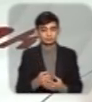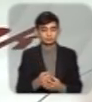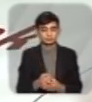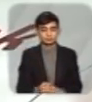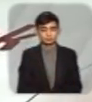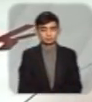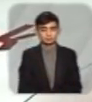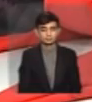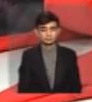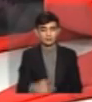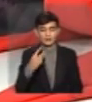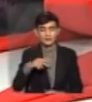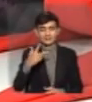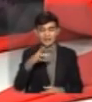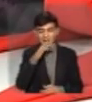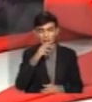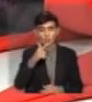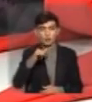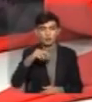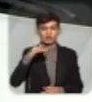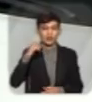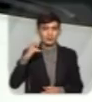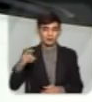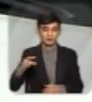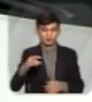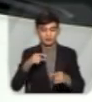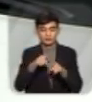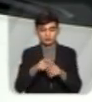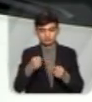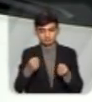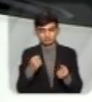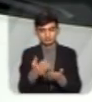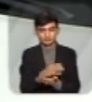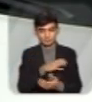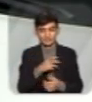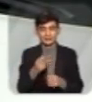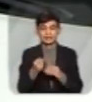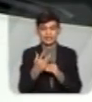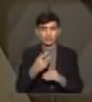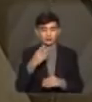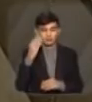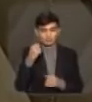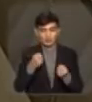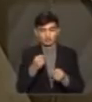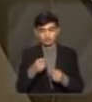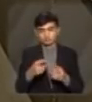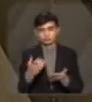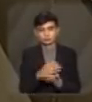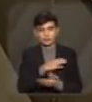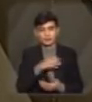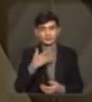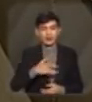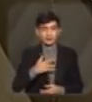Сәлеметсіз бе? 23 жастағы Гүлжанат Кеңес Форте банк ұтысқа тіккен 13-ші көлік иесі. Тараз қаласында